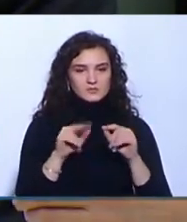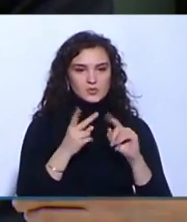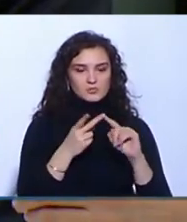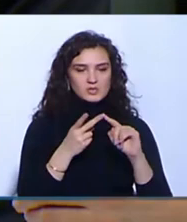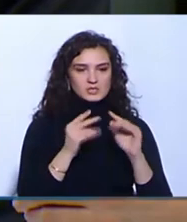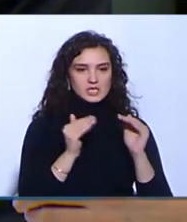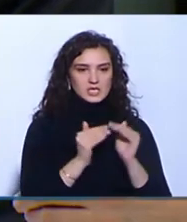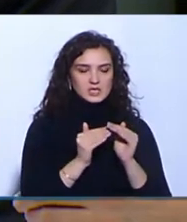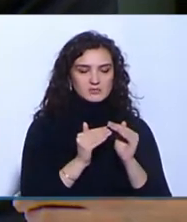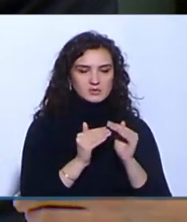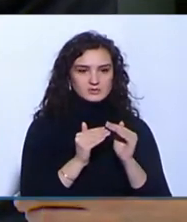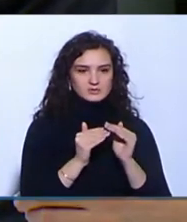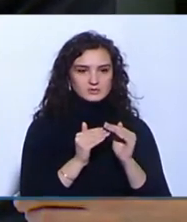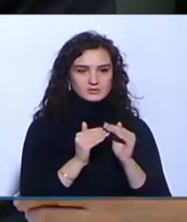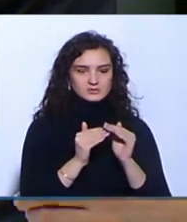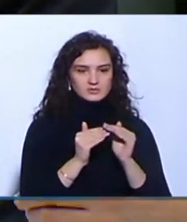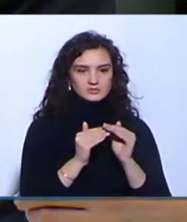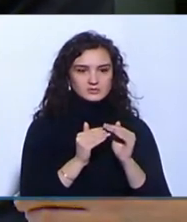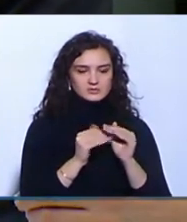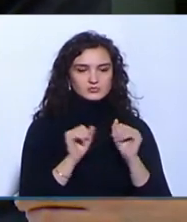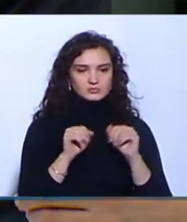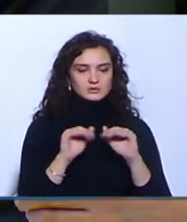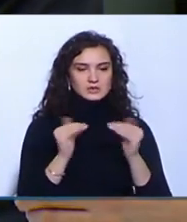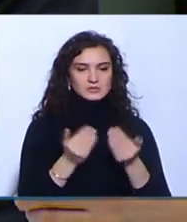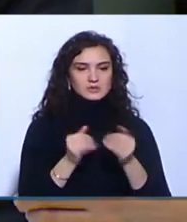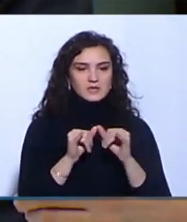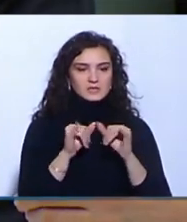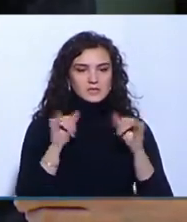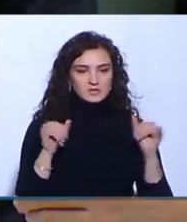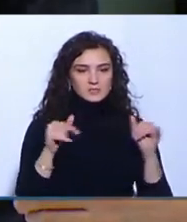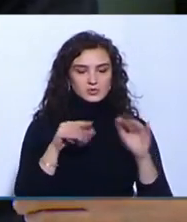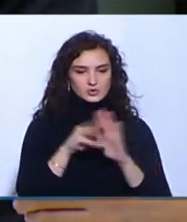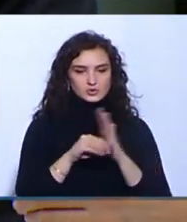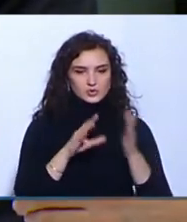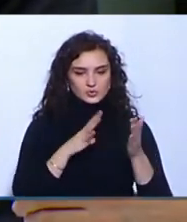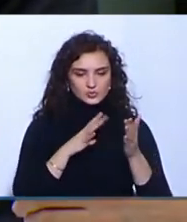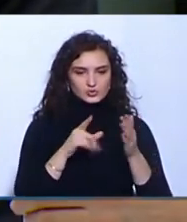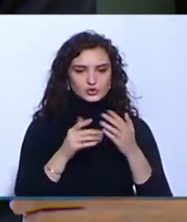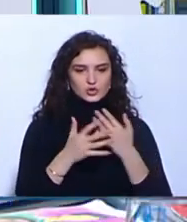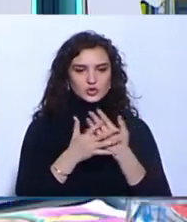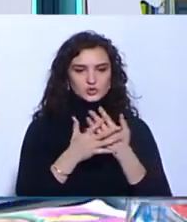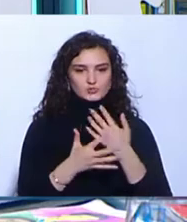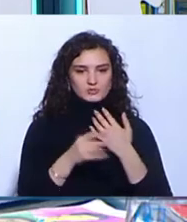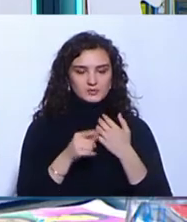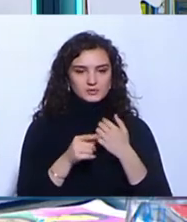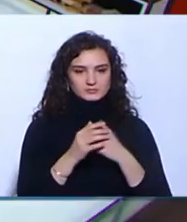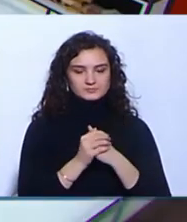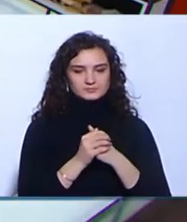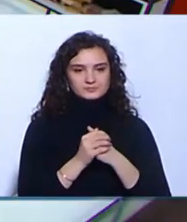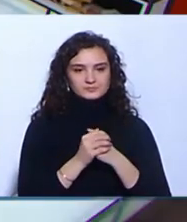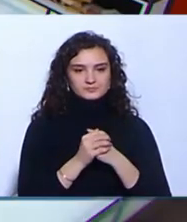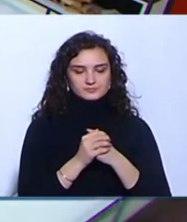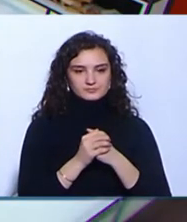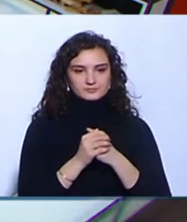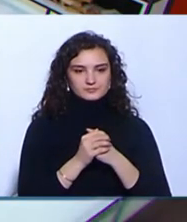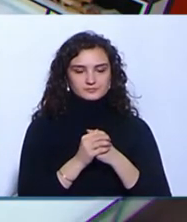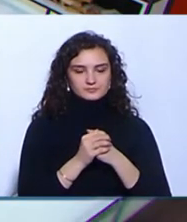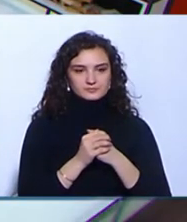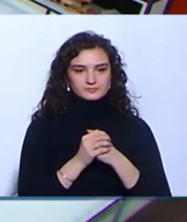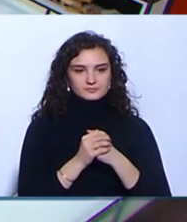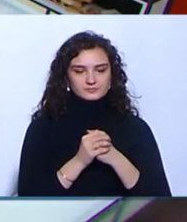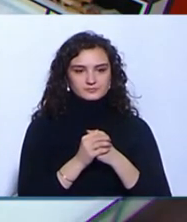ნაკლებად. და თუ უკეთ მეტად განვითარებული ლიმფური სისტემა, შეიძლება ნაკლებად განვითარებული სისტემაში მოხდეს ლიმფური შეშფება. ანუ მე კიდევ ერთხელ უნდა ავდგე, დღეს